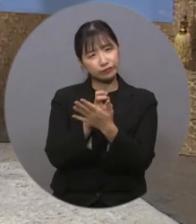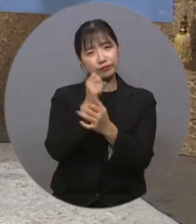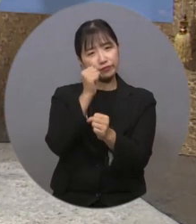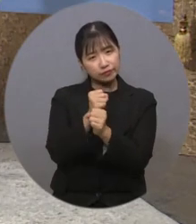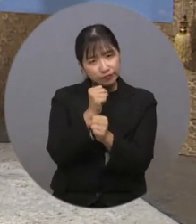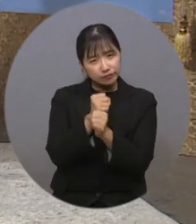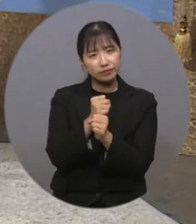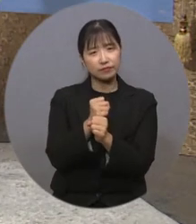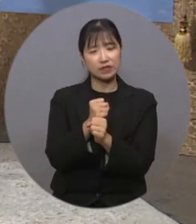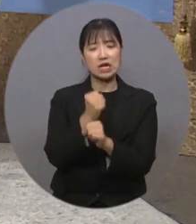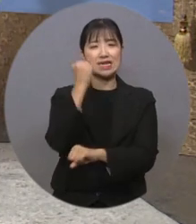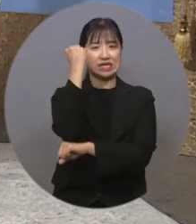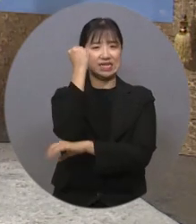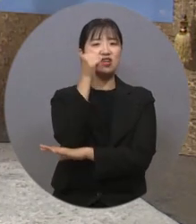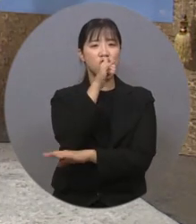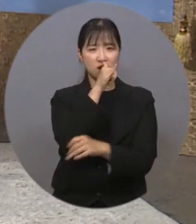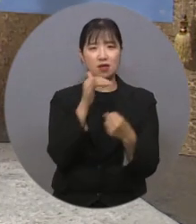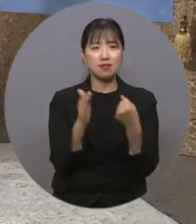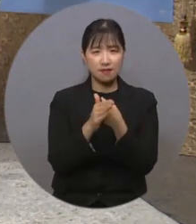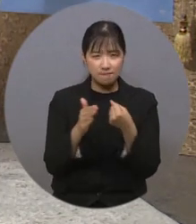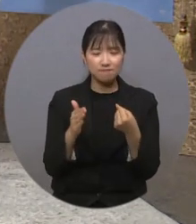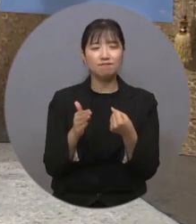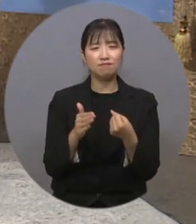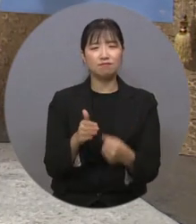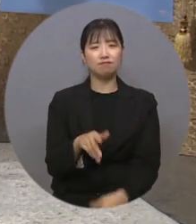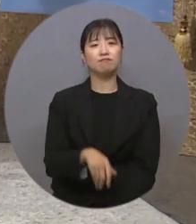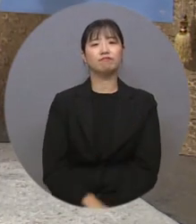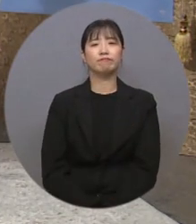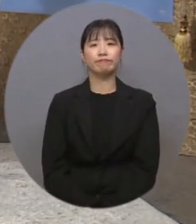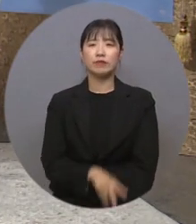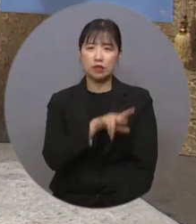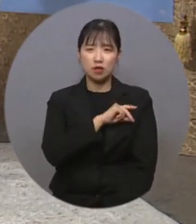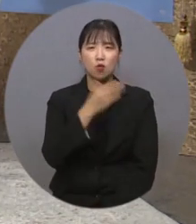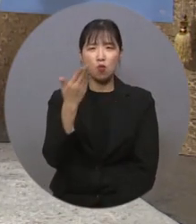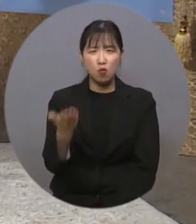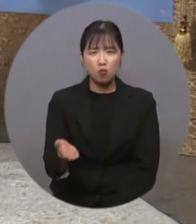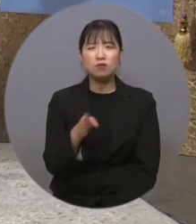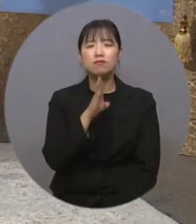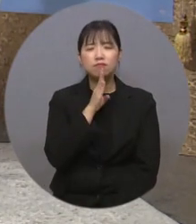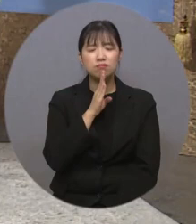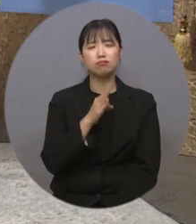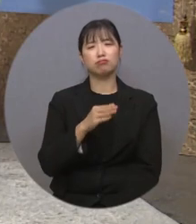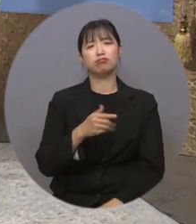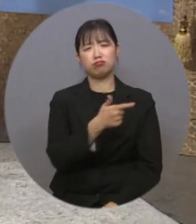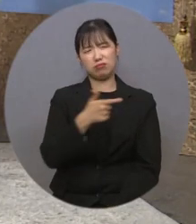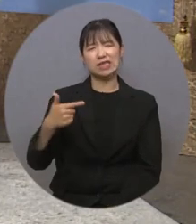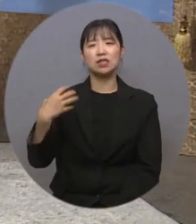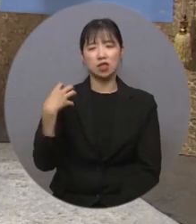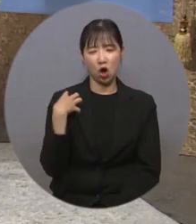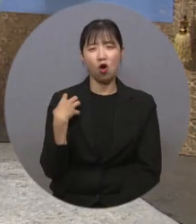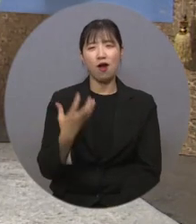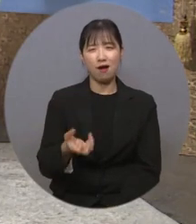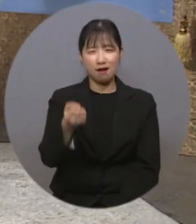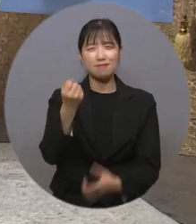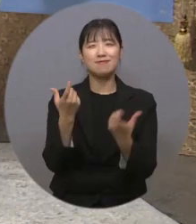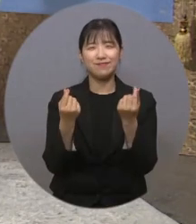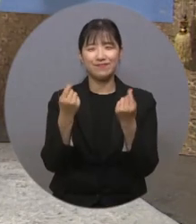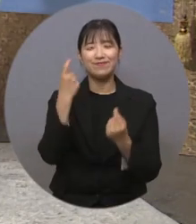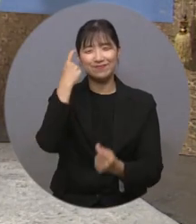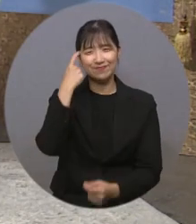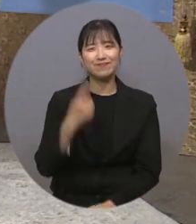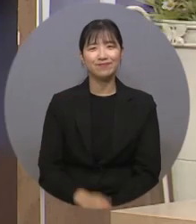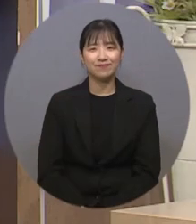좀 법적 근거가 마련되는 것이기 때문에 네. 네, 맞습니다. 네, 또 의원님께서 굉장히 또 큰 역할을 해주셨다는 생각이